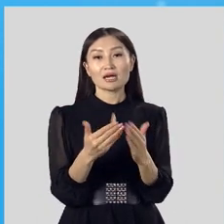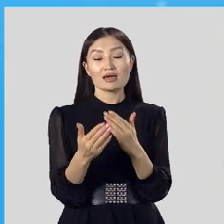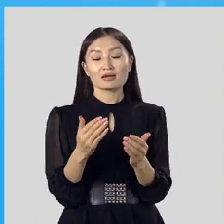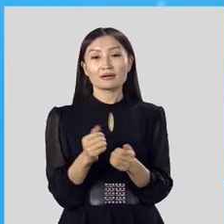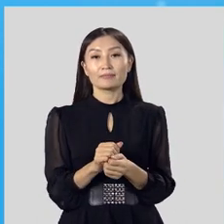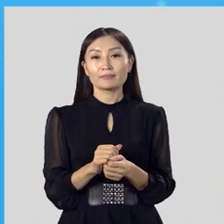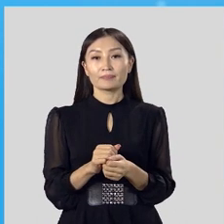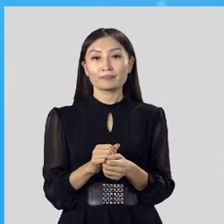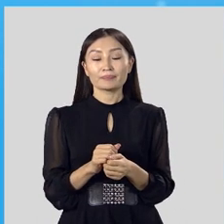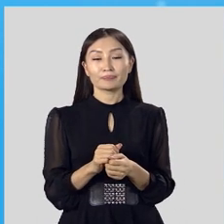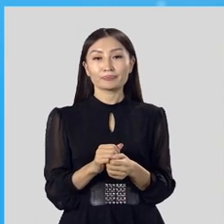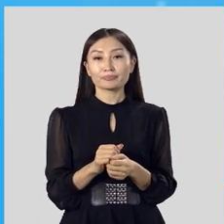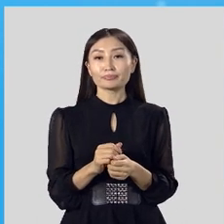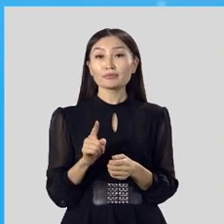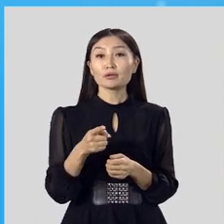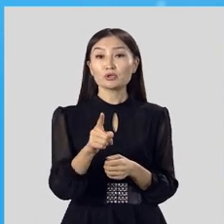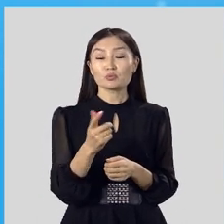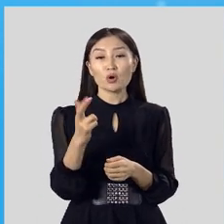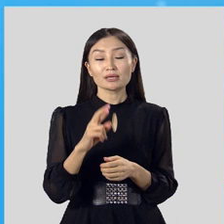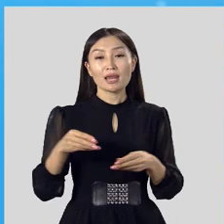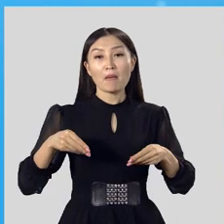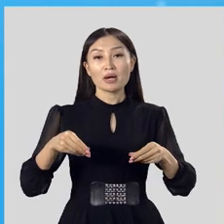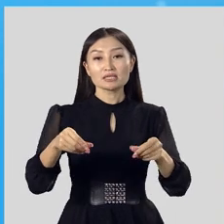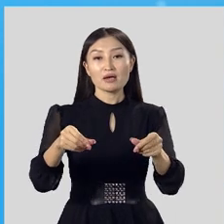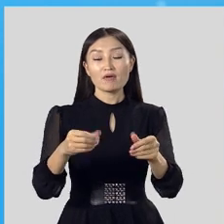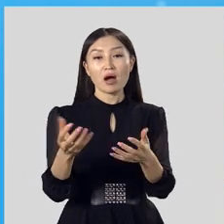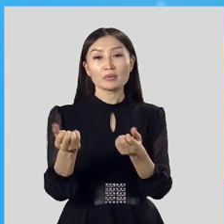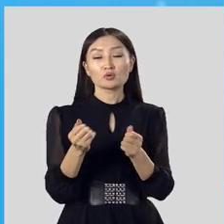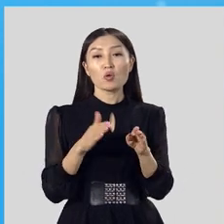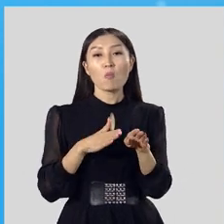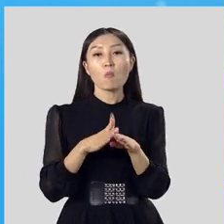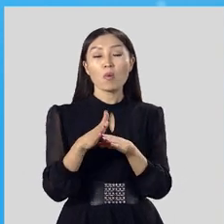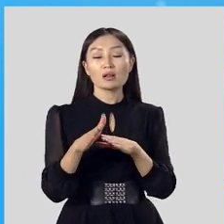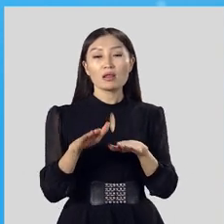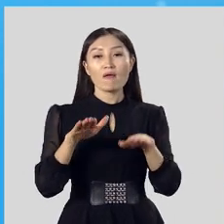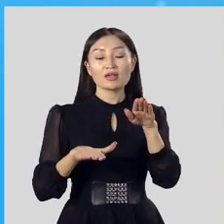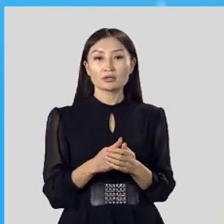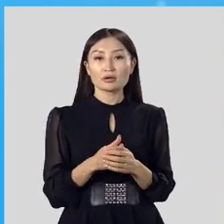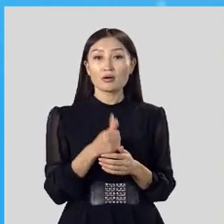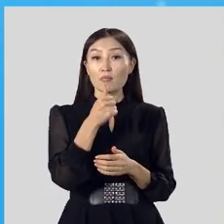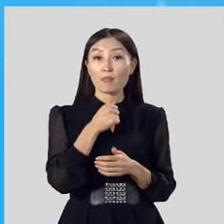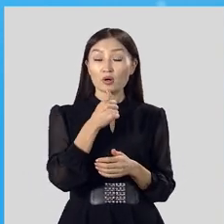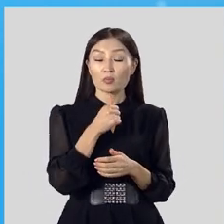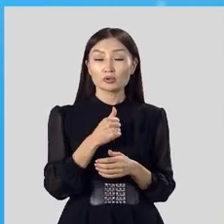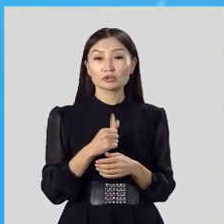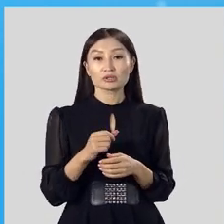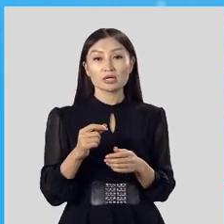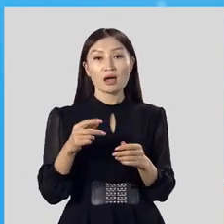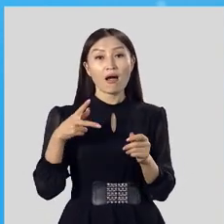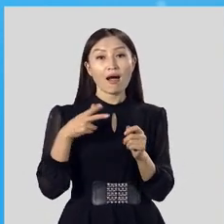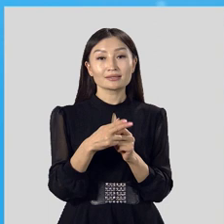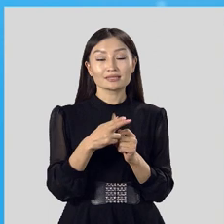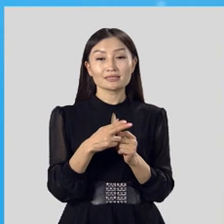зернохранилищах-элеваторах. Почему для посева берут полновесные крупные семена? Попробуйте